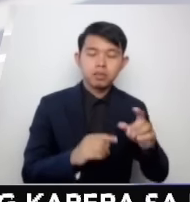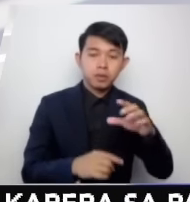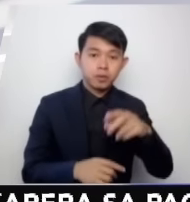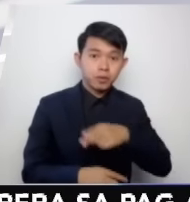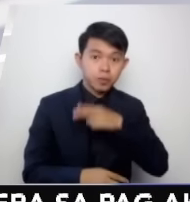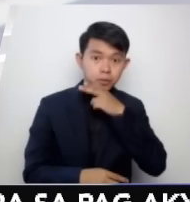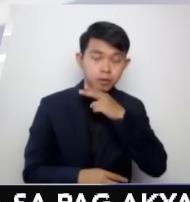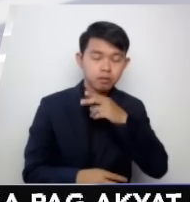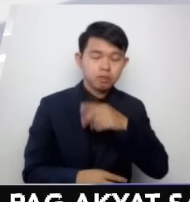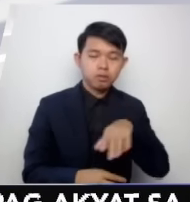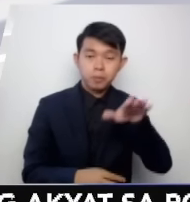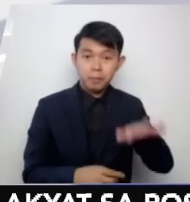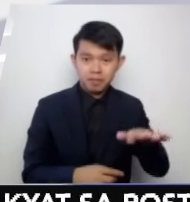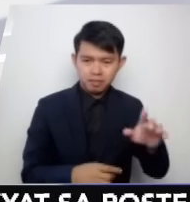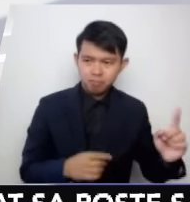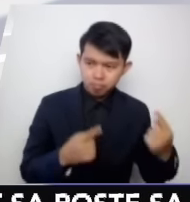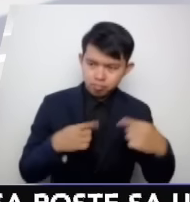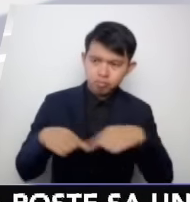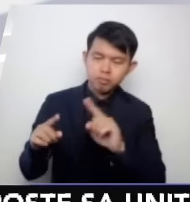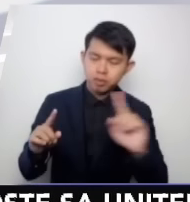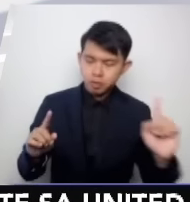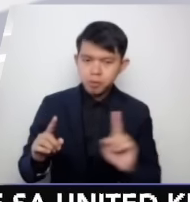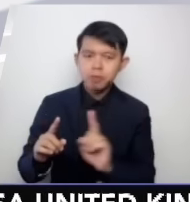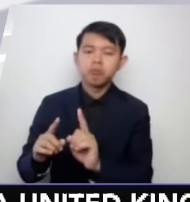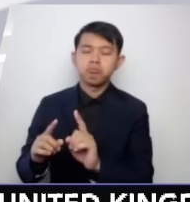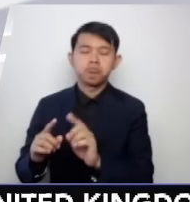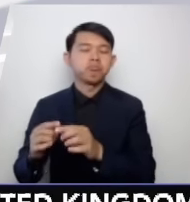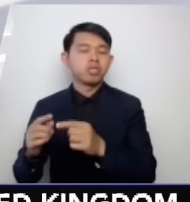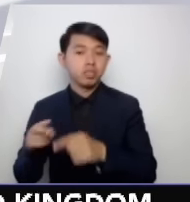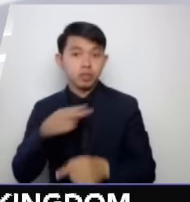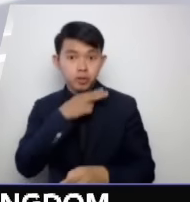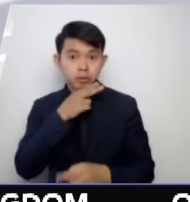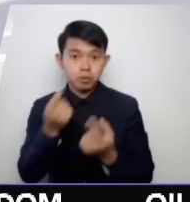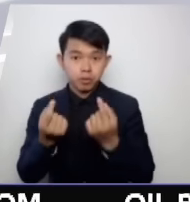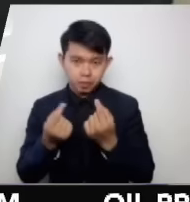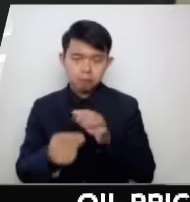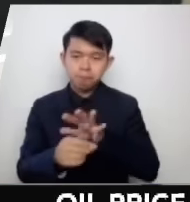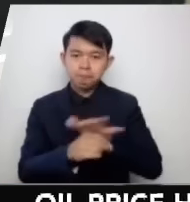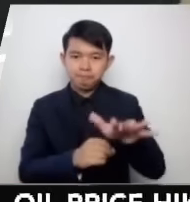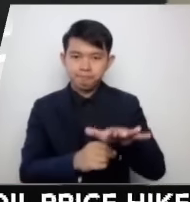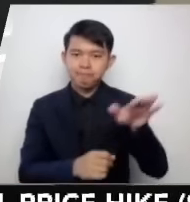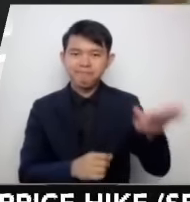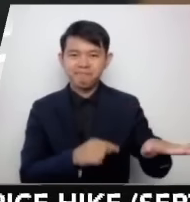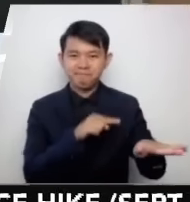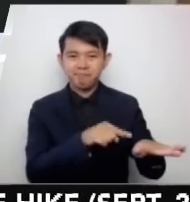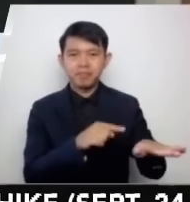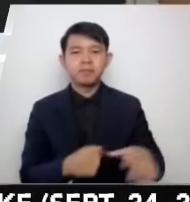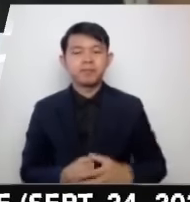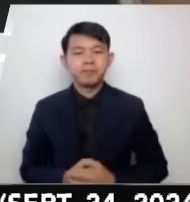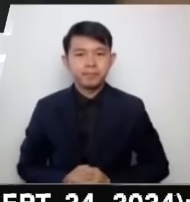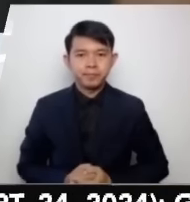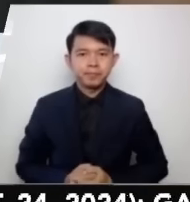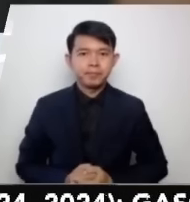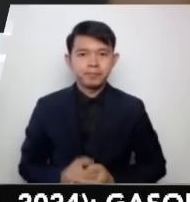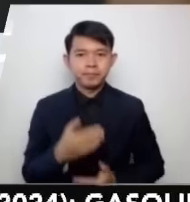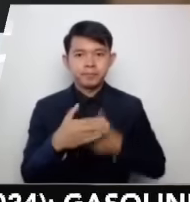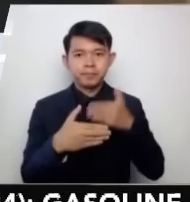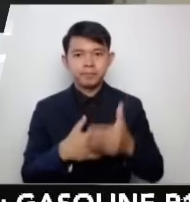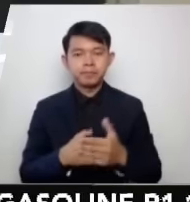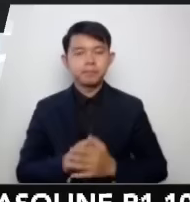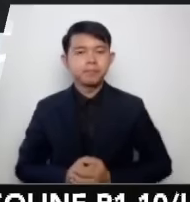sinagawa niya na po yung kanyang paghahalay sa victim. Una sa most wanted persons list ng QCPD